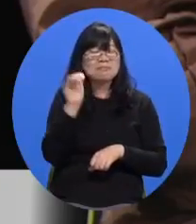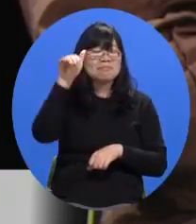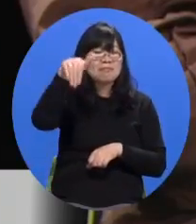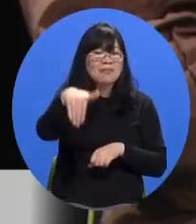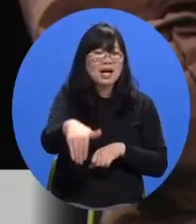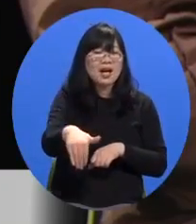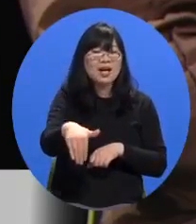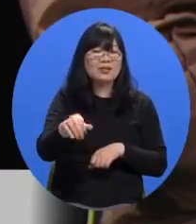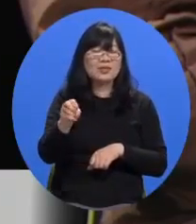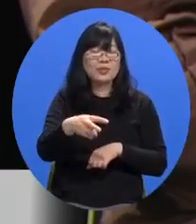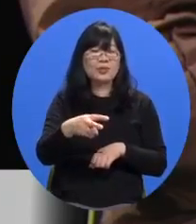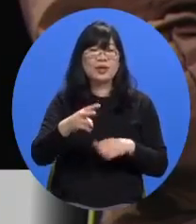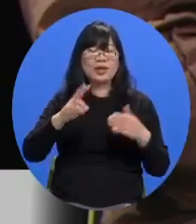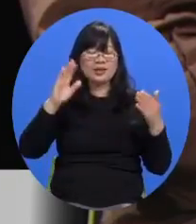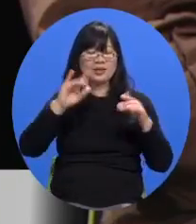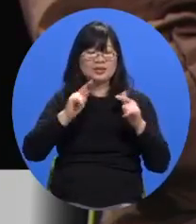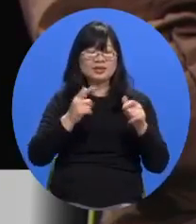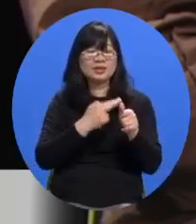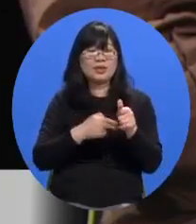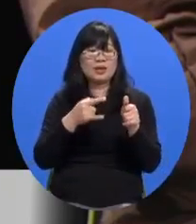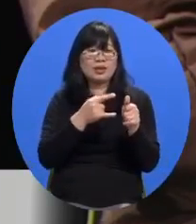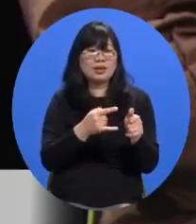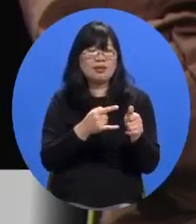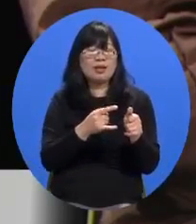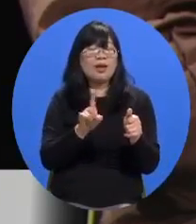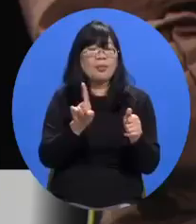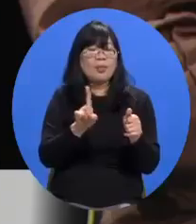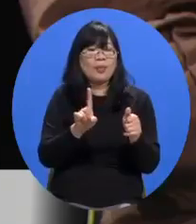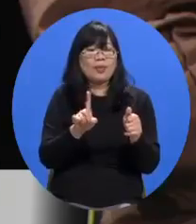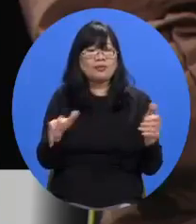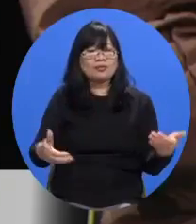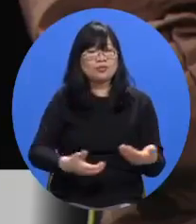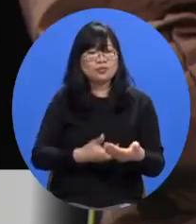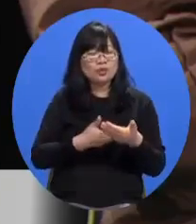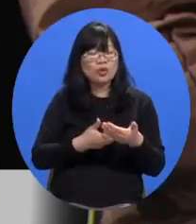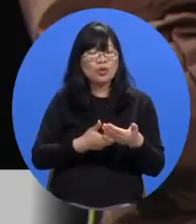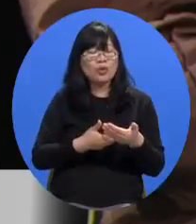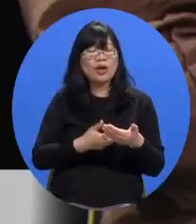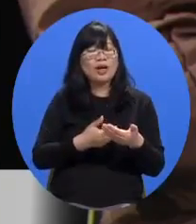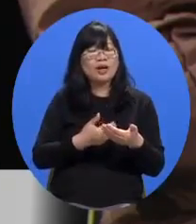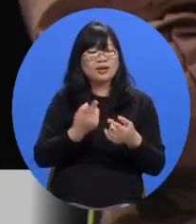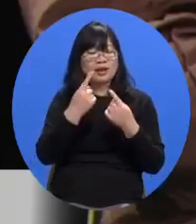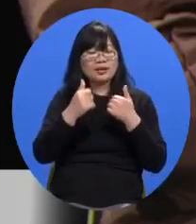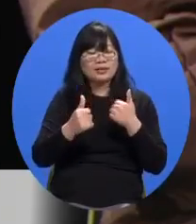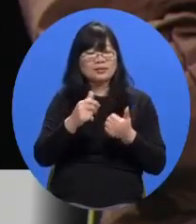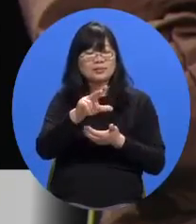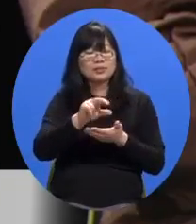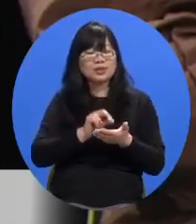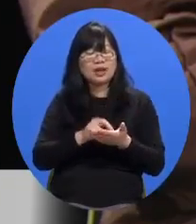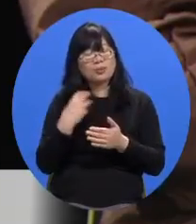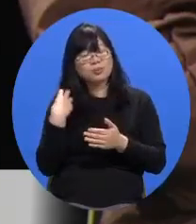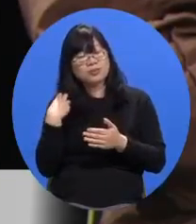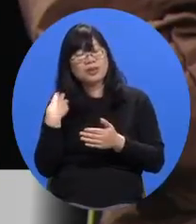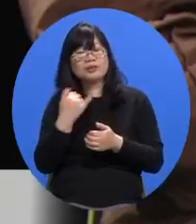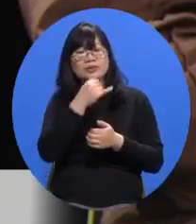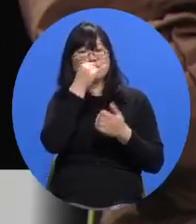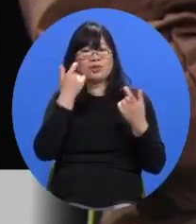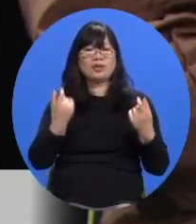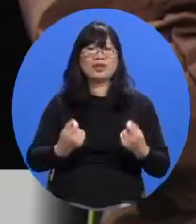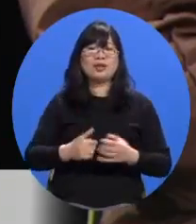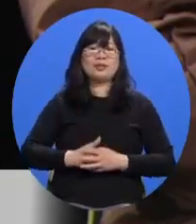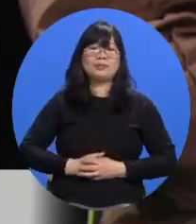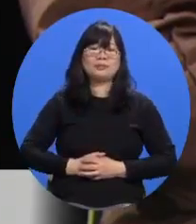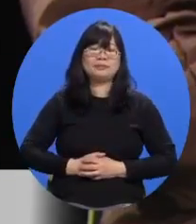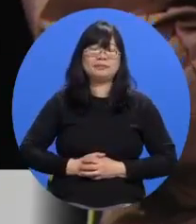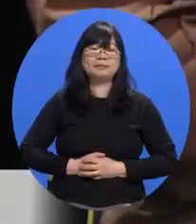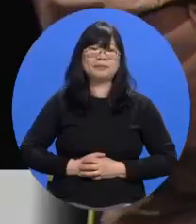않나, 아니면 아이들을 좀 선생님들이 예, 품어주기가 입시 문제가 여러 가지 부담으로 오는 것 같습니다.